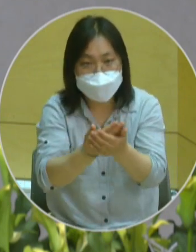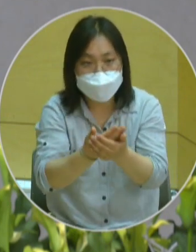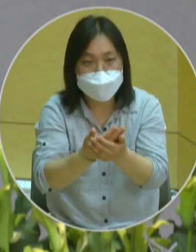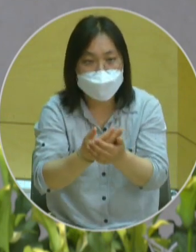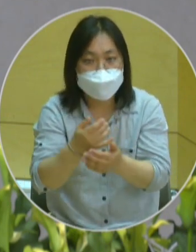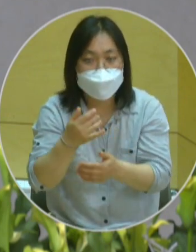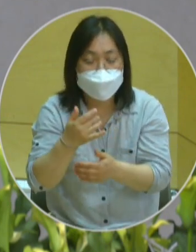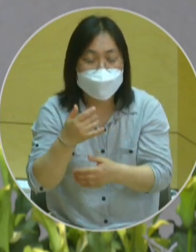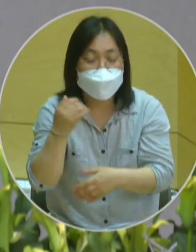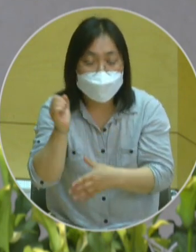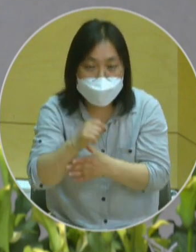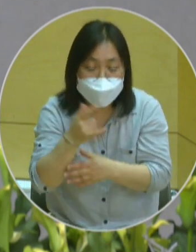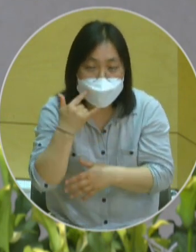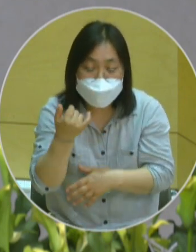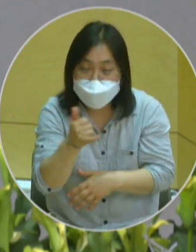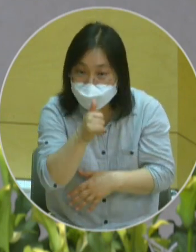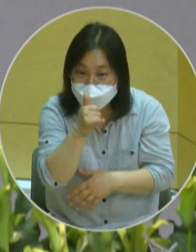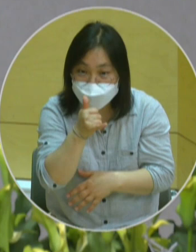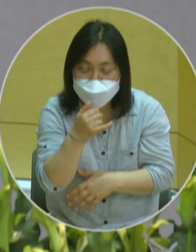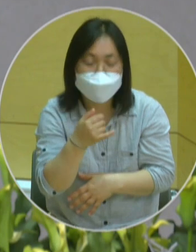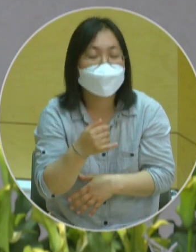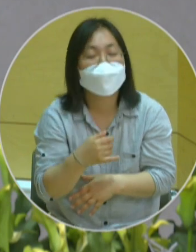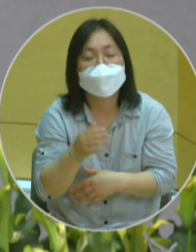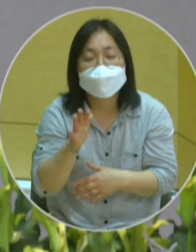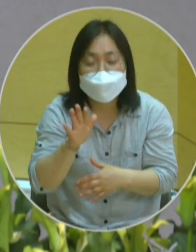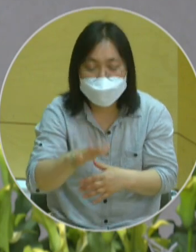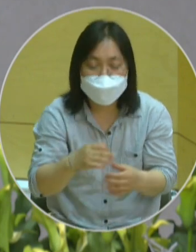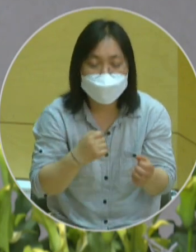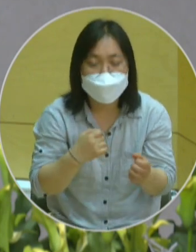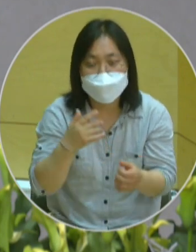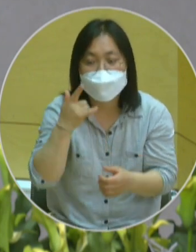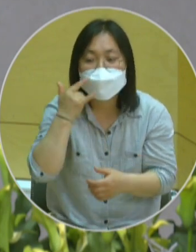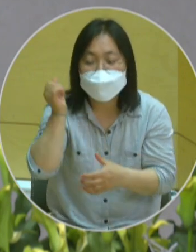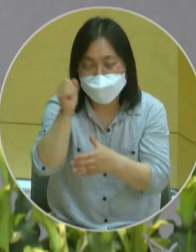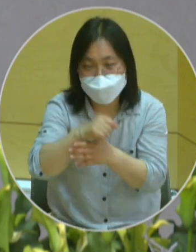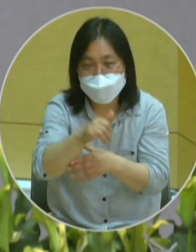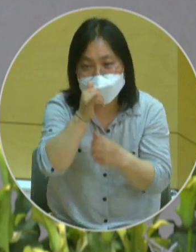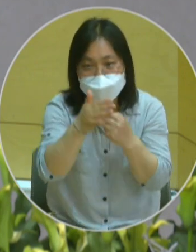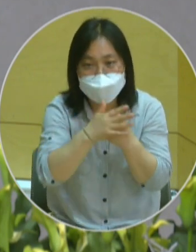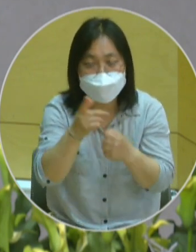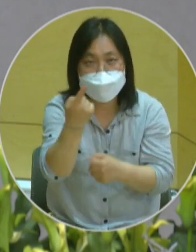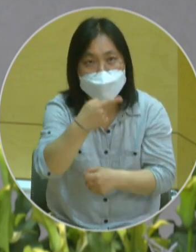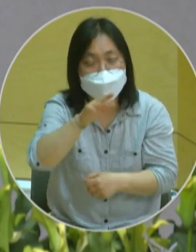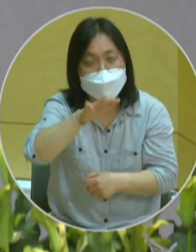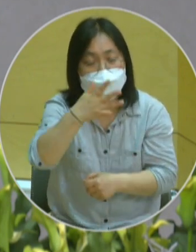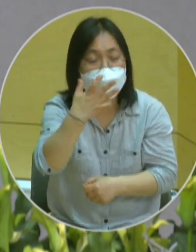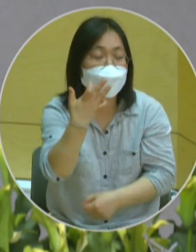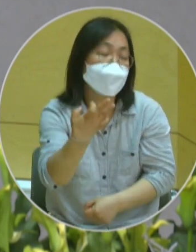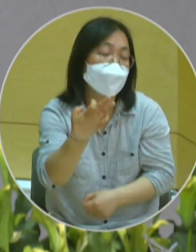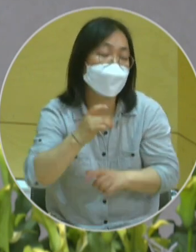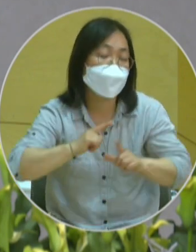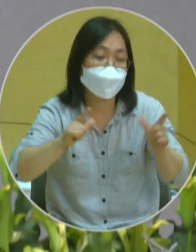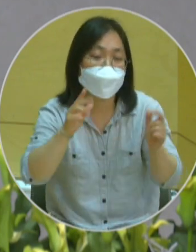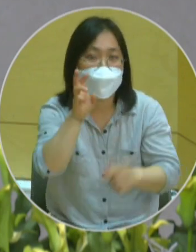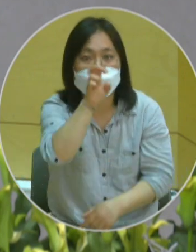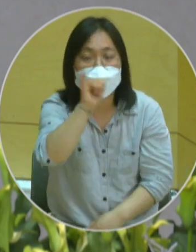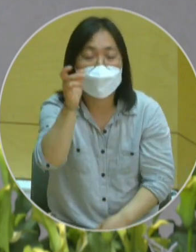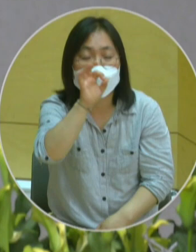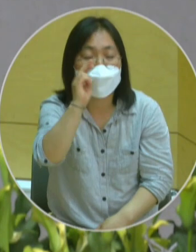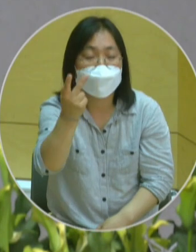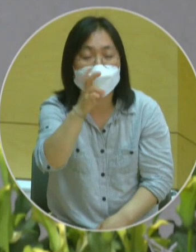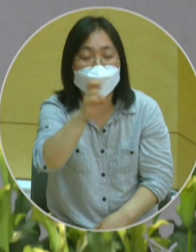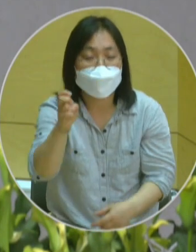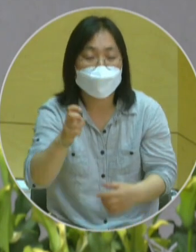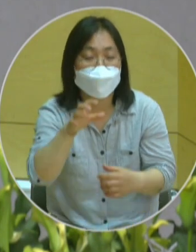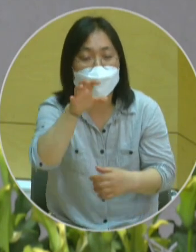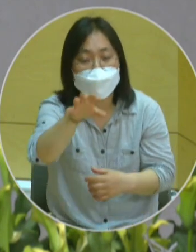줄 부모가 누가 있겠냐 했지만 뜻밖의 허락이 났습니다. 그래서 1813년에 미얀마로도 났습니다. 사역이